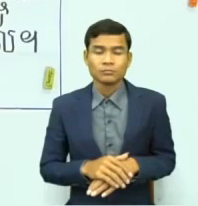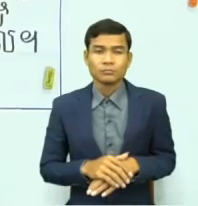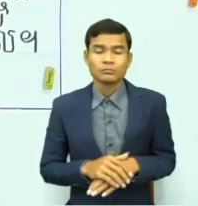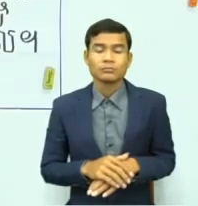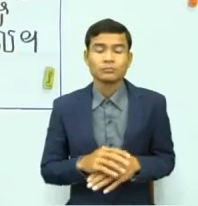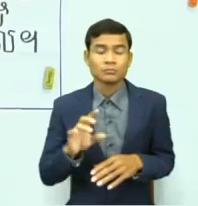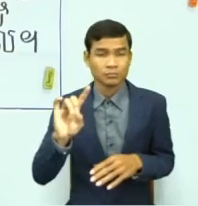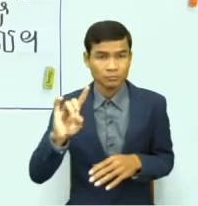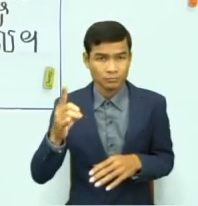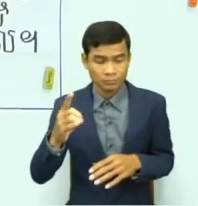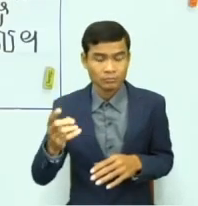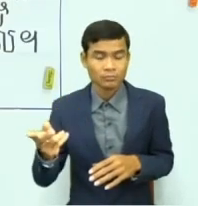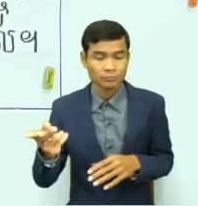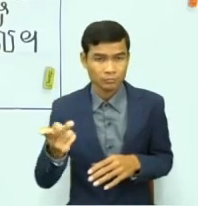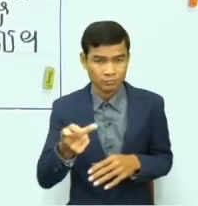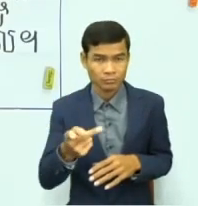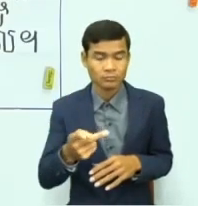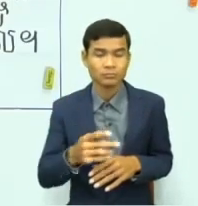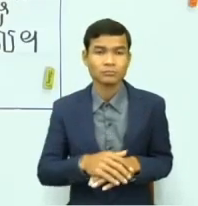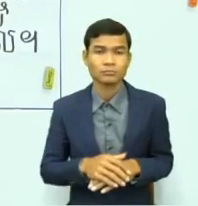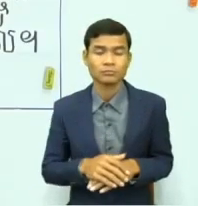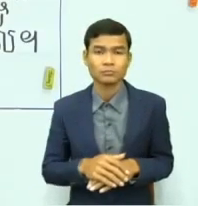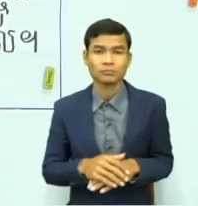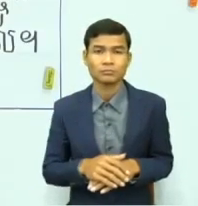mân trầm tái phần nó